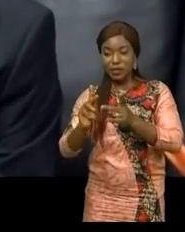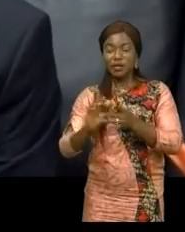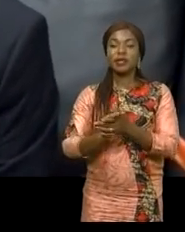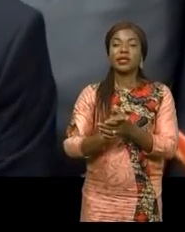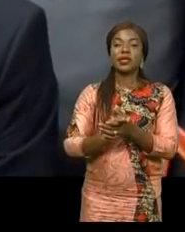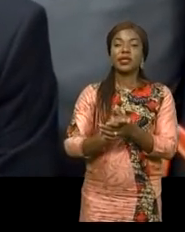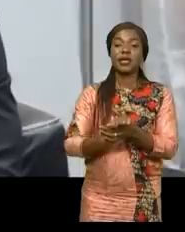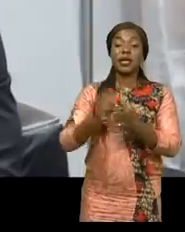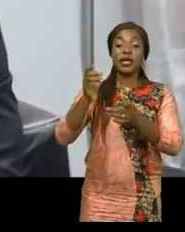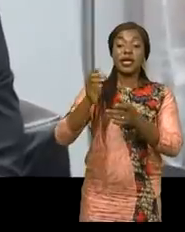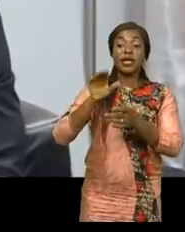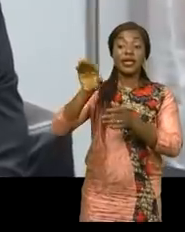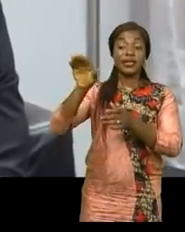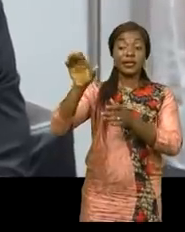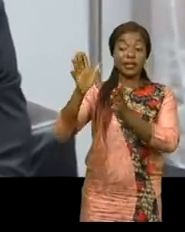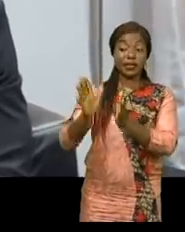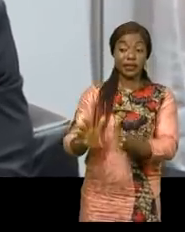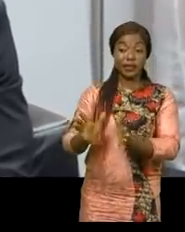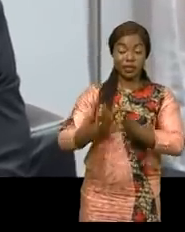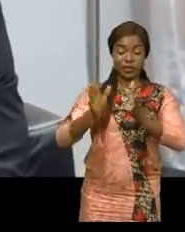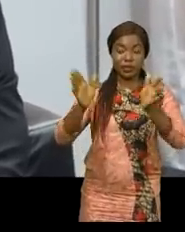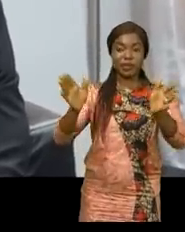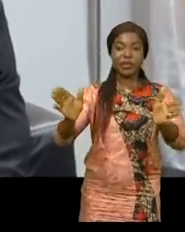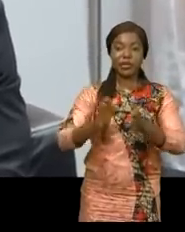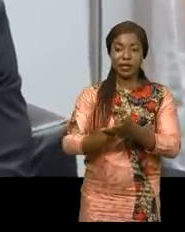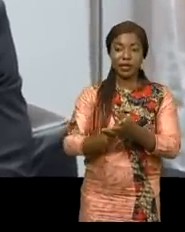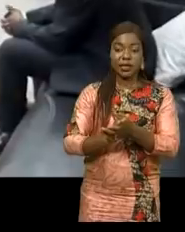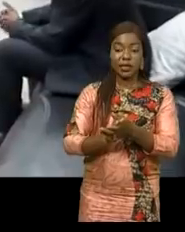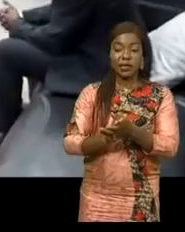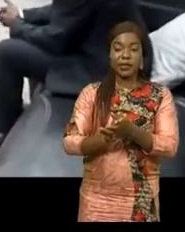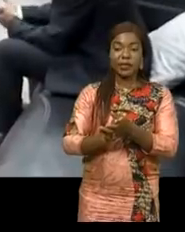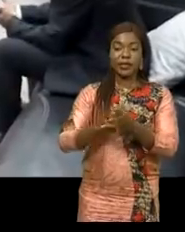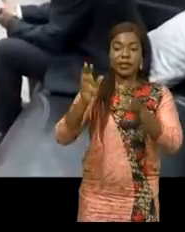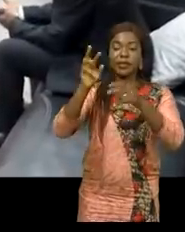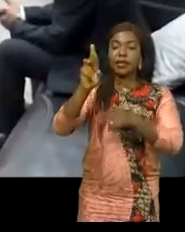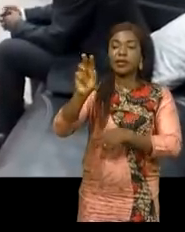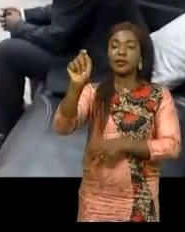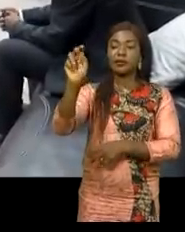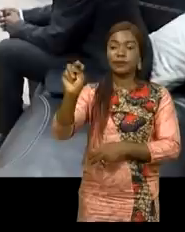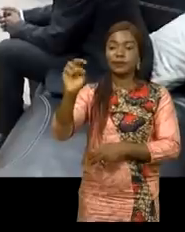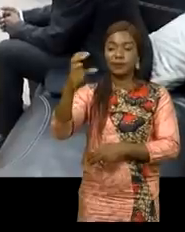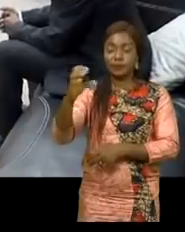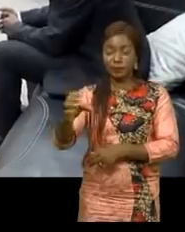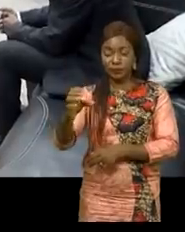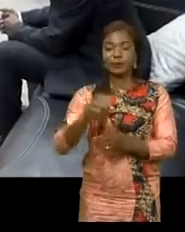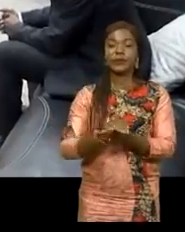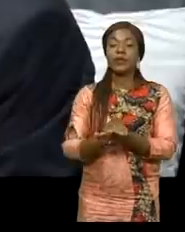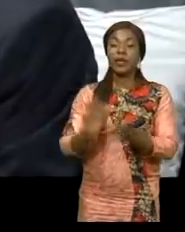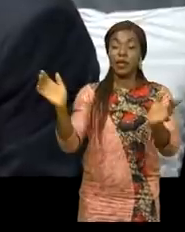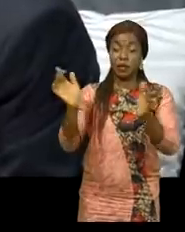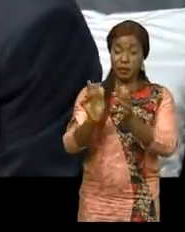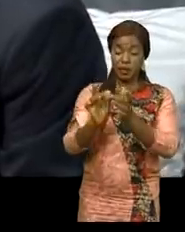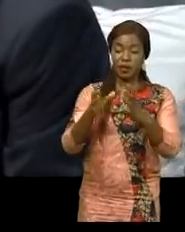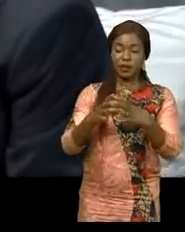kabila a reçu par les ministres des sports serge issiémou condé à au delà d'un simple contact promis